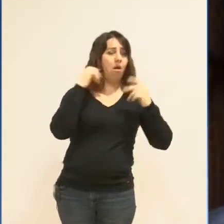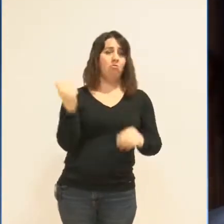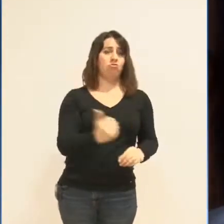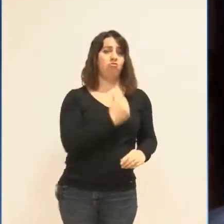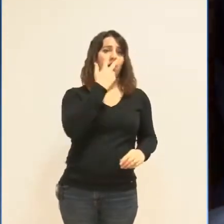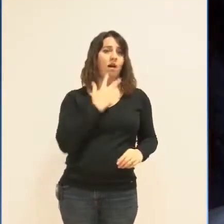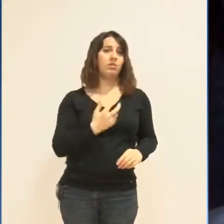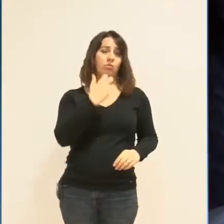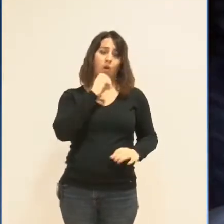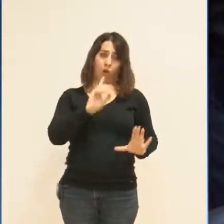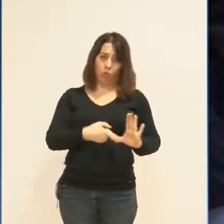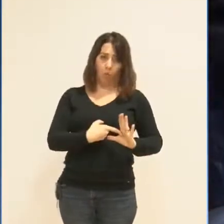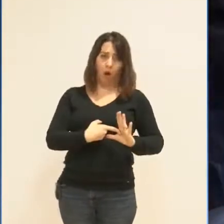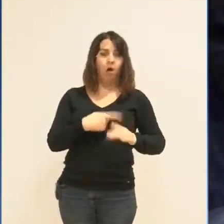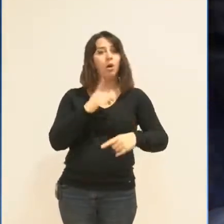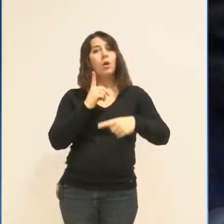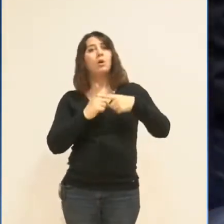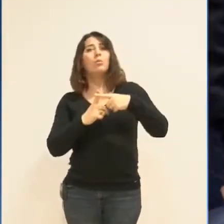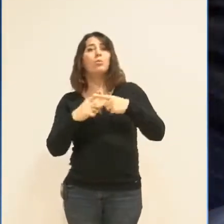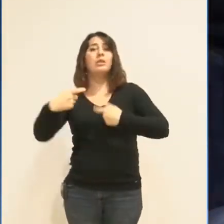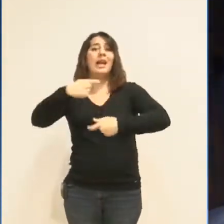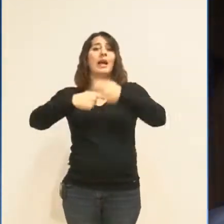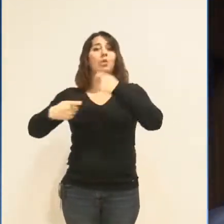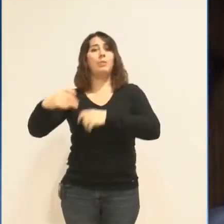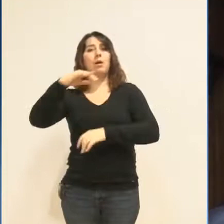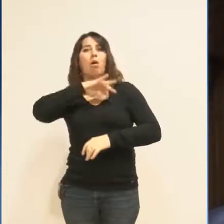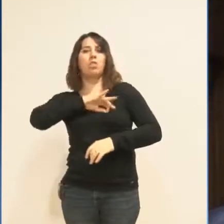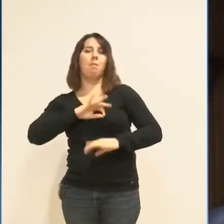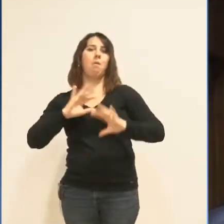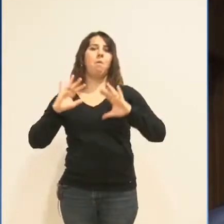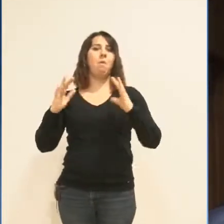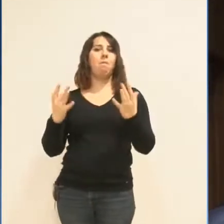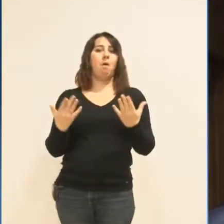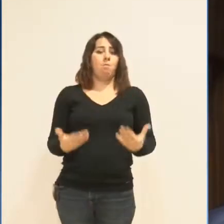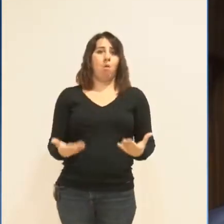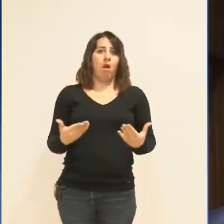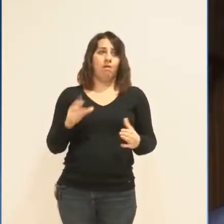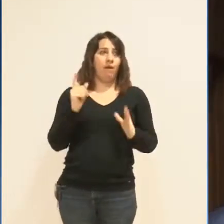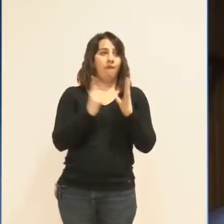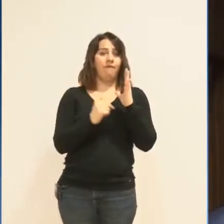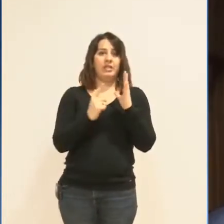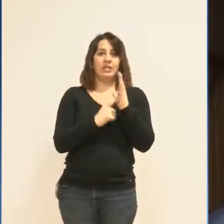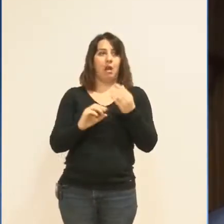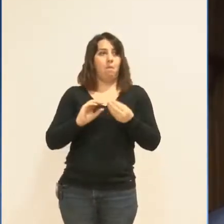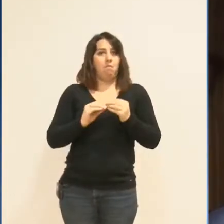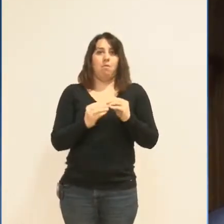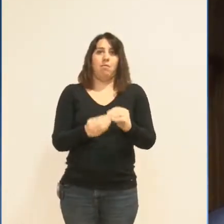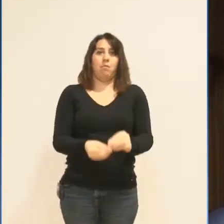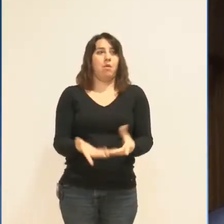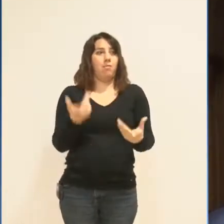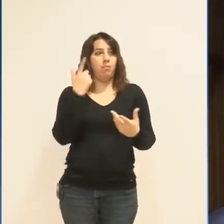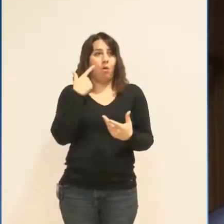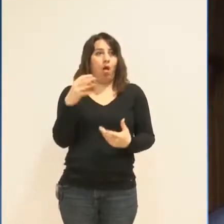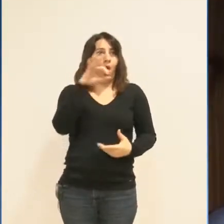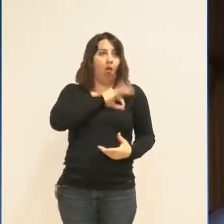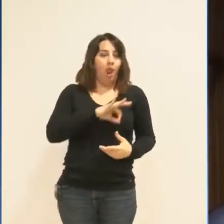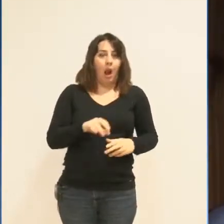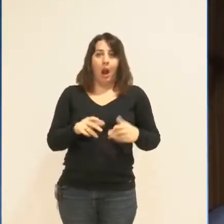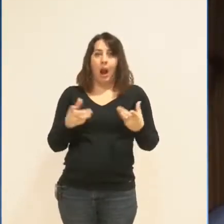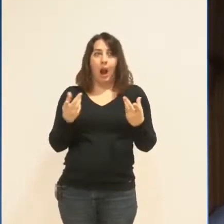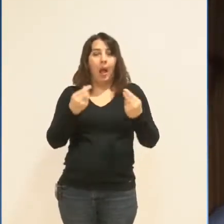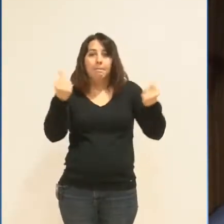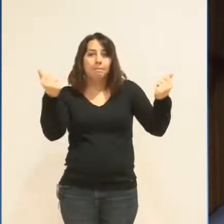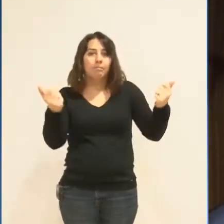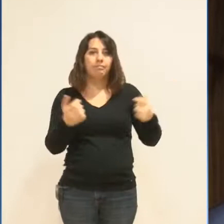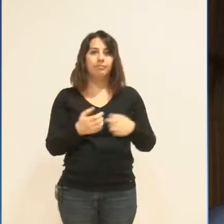citoyens ont le droit et leur rentabilité économique, essentielle en ces temps de disette fiscale que procurent les panneaux d'affichage. Le